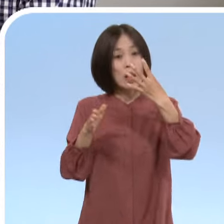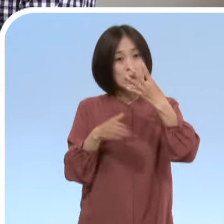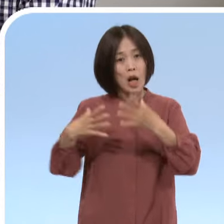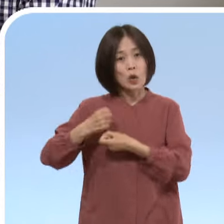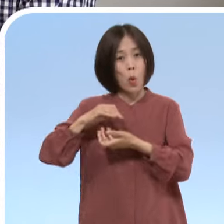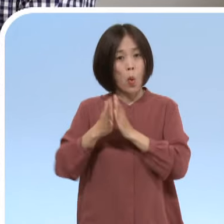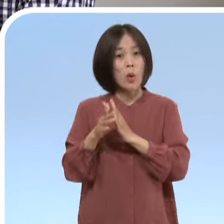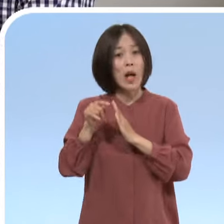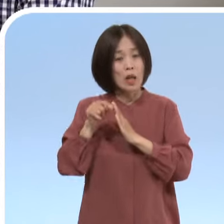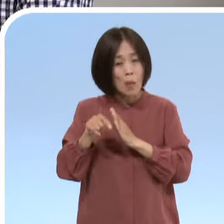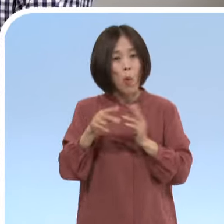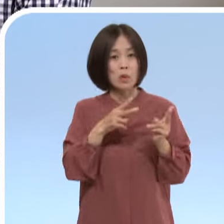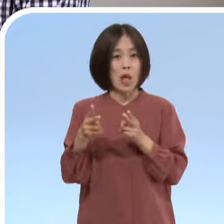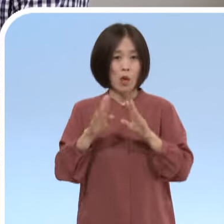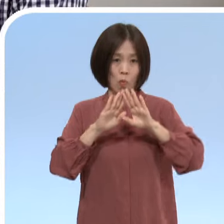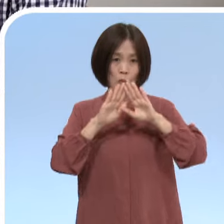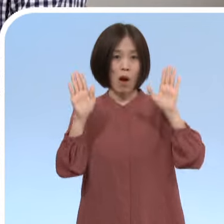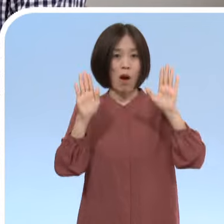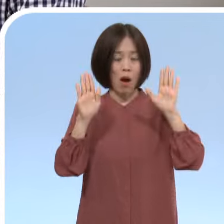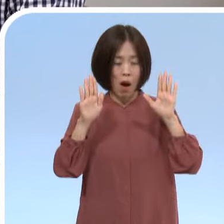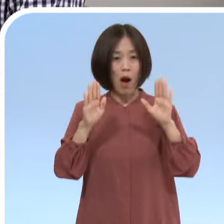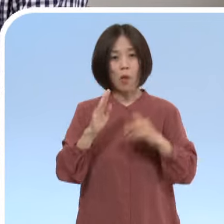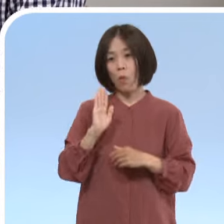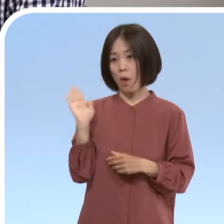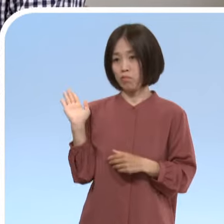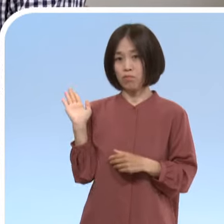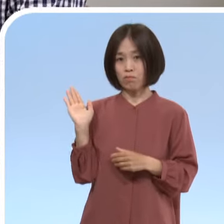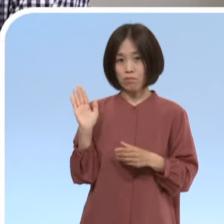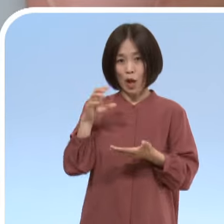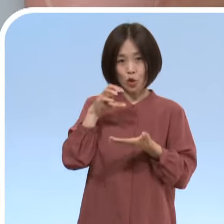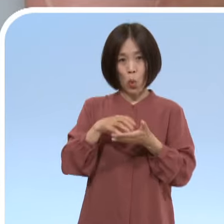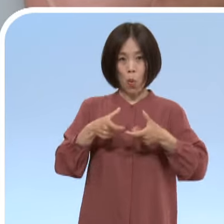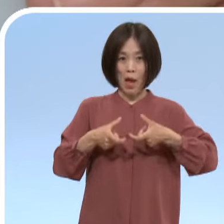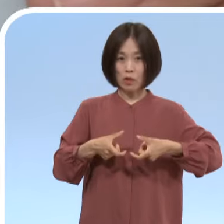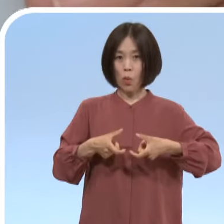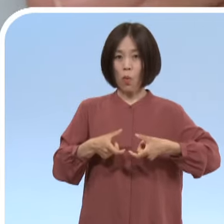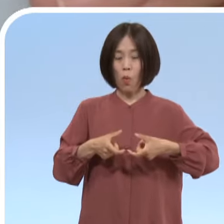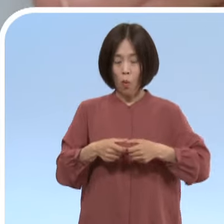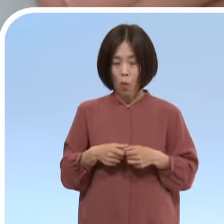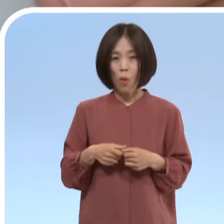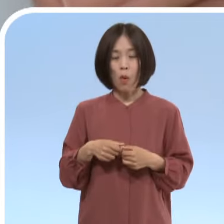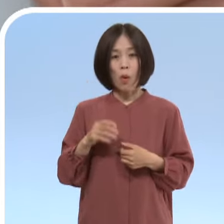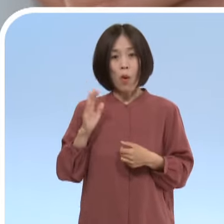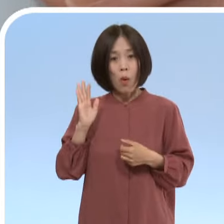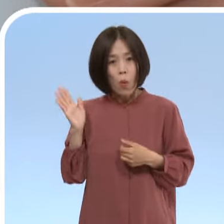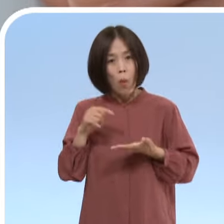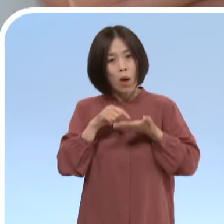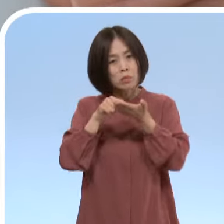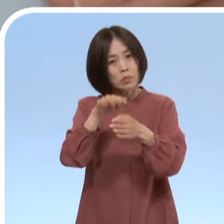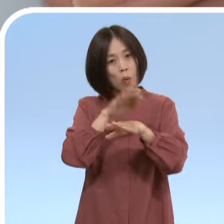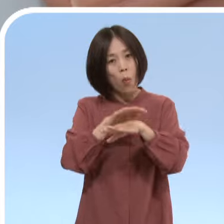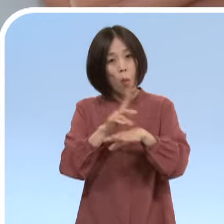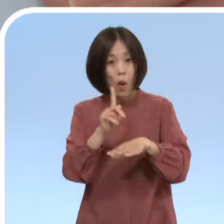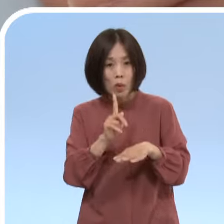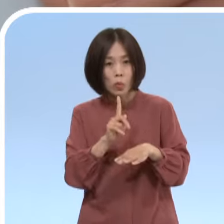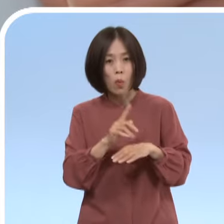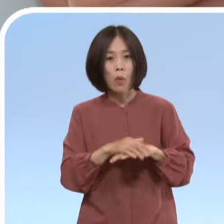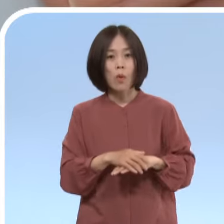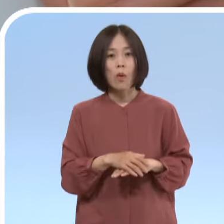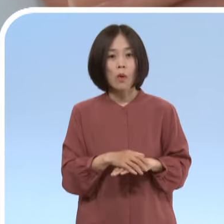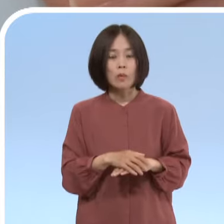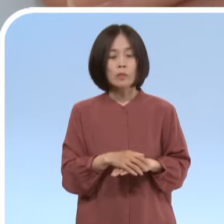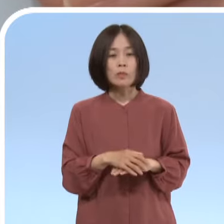から兵庫県の方でもパートナーシップ制度を導入しておりまして、こちらがその証明書になっております。 この証明書はどうやったらも